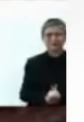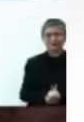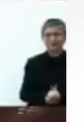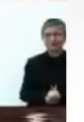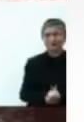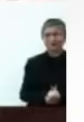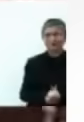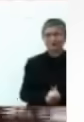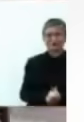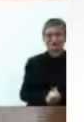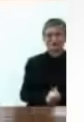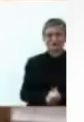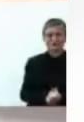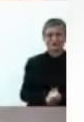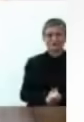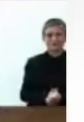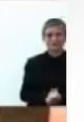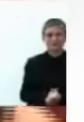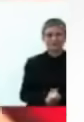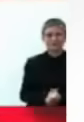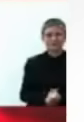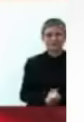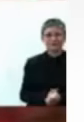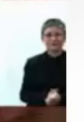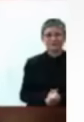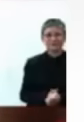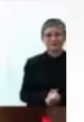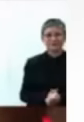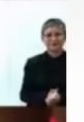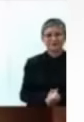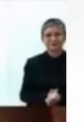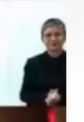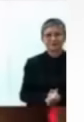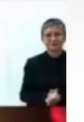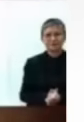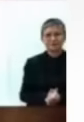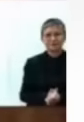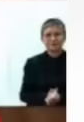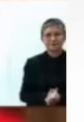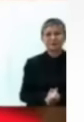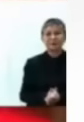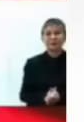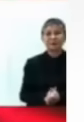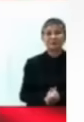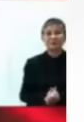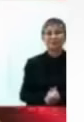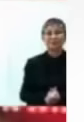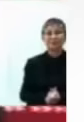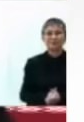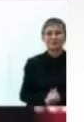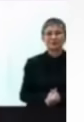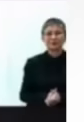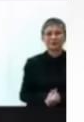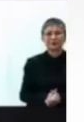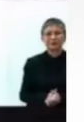presidential club juga itu simbol yang sama dari sikap Pak Prabowo. Nah, Mas Gibran merupakan kelanjutan dari sikap tersebut, di mana Bu